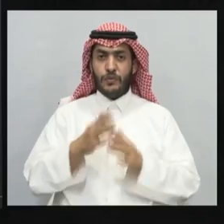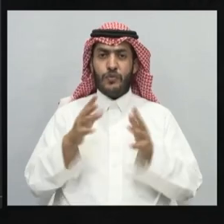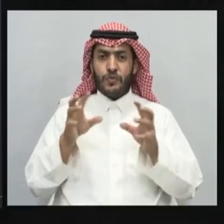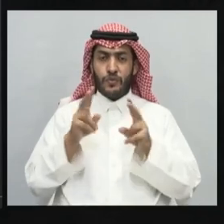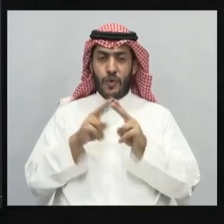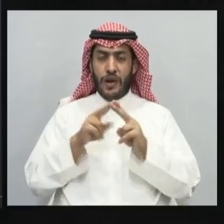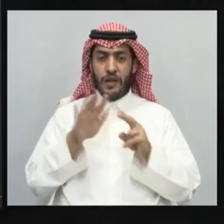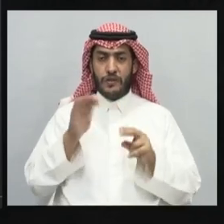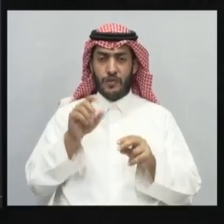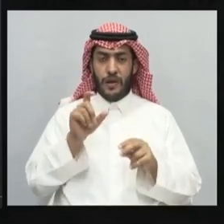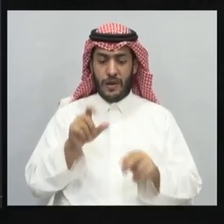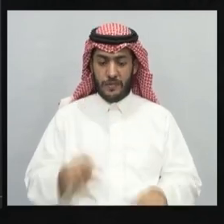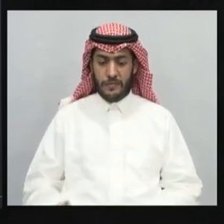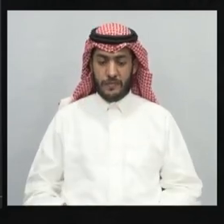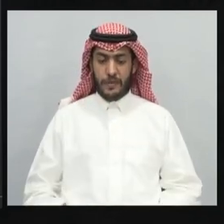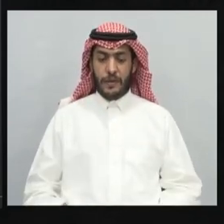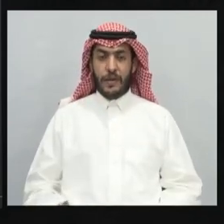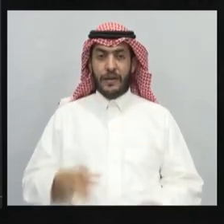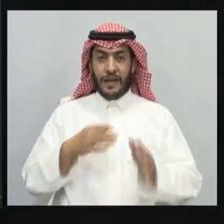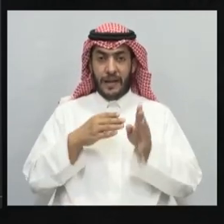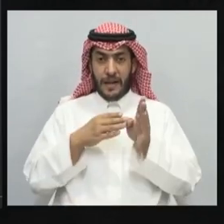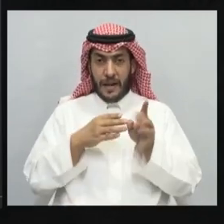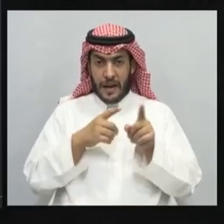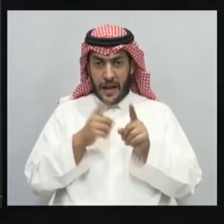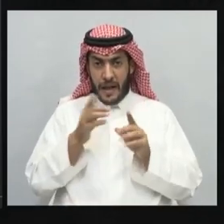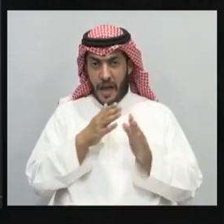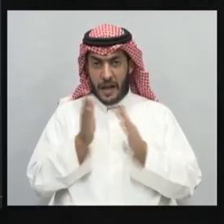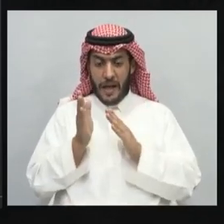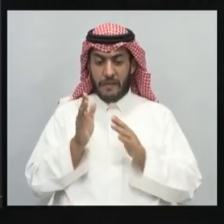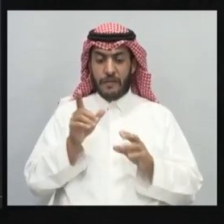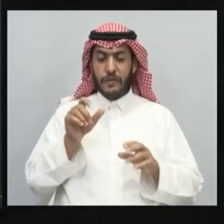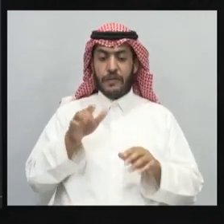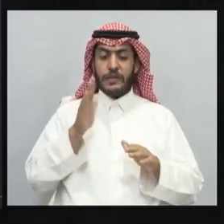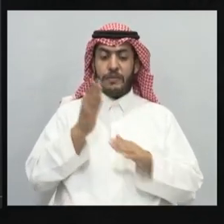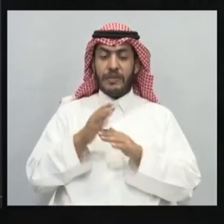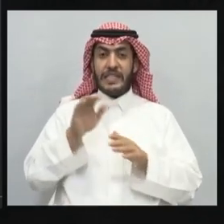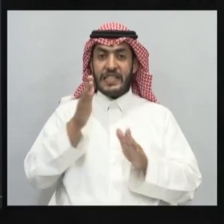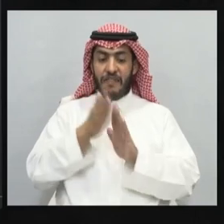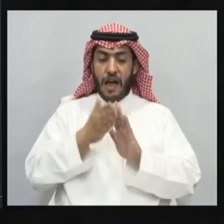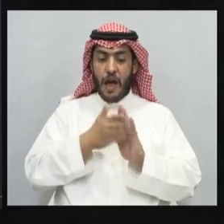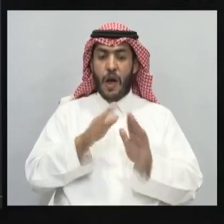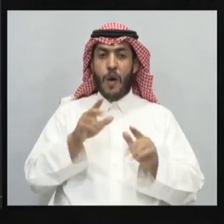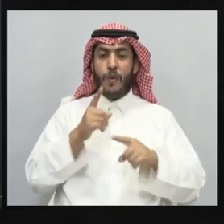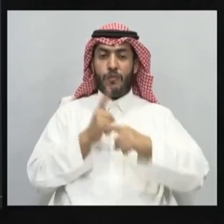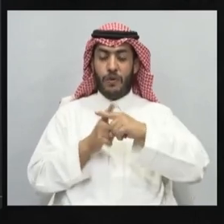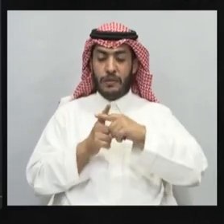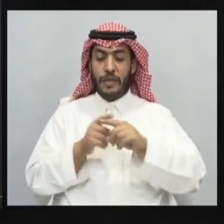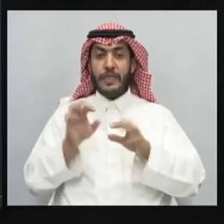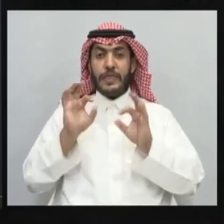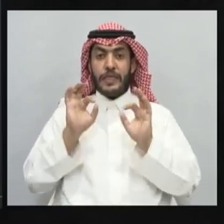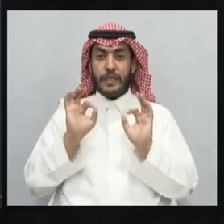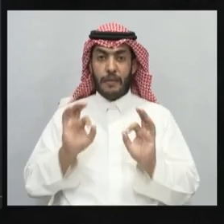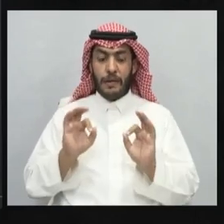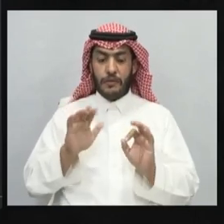نتيجه لشحنها لاجل كذا يقول يبين انحراف الالكترون نحو الصفائح الموجبه الشحنه طبيعه ايش